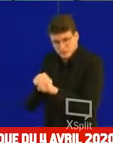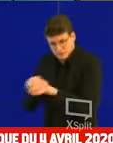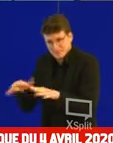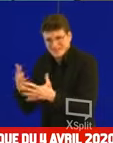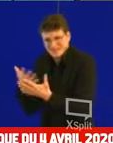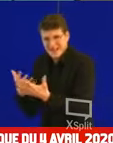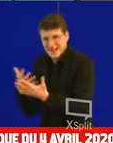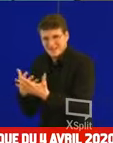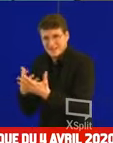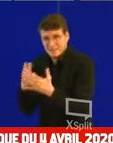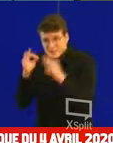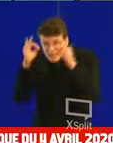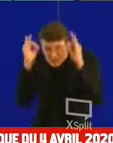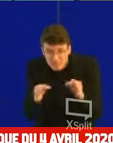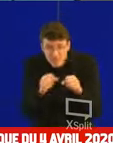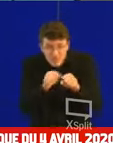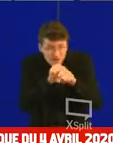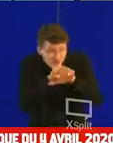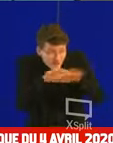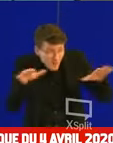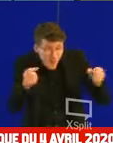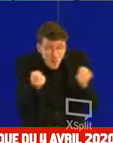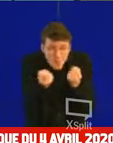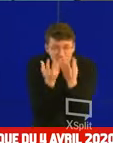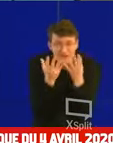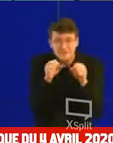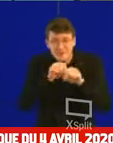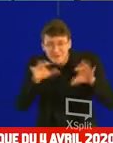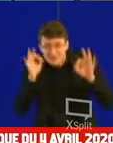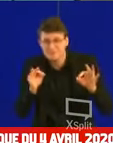faire stay tuned d'art